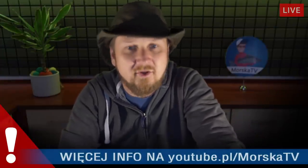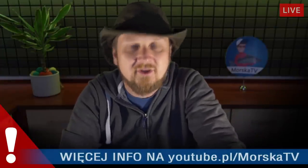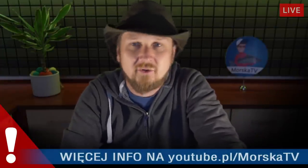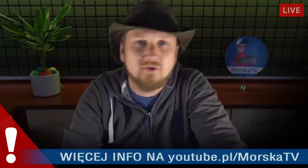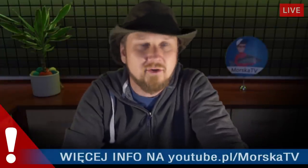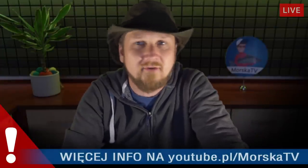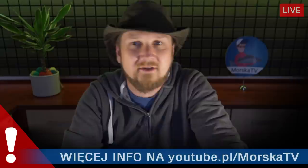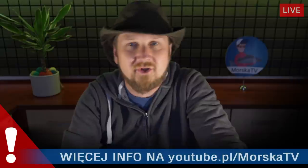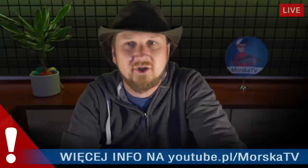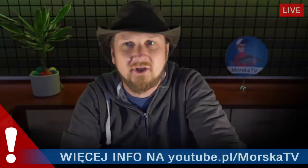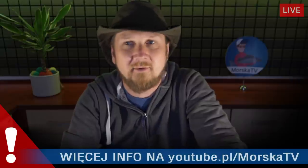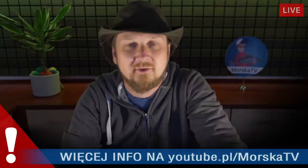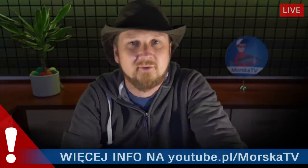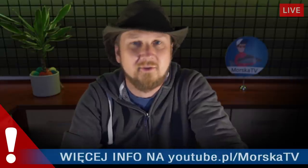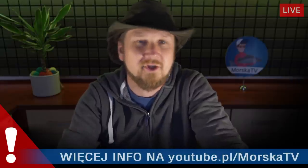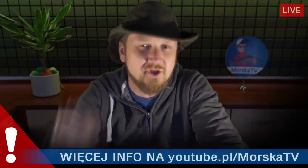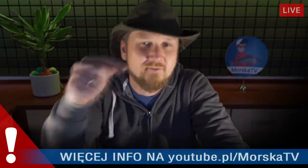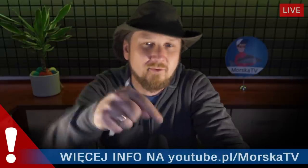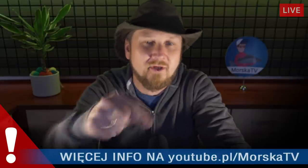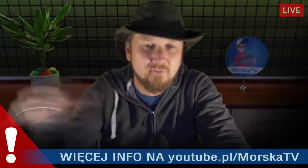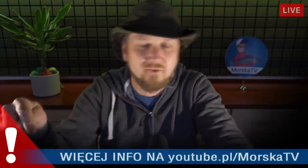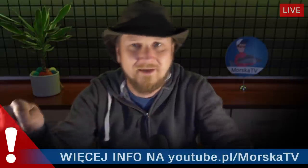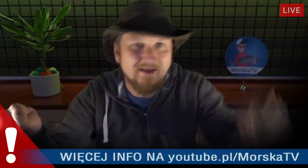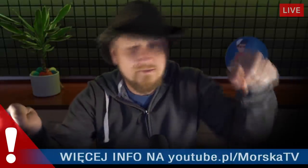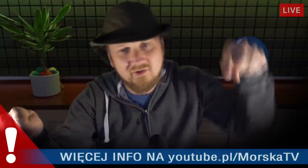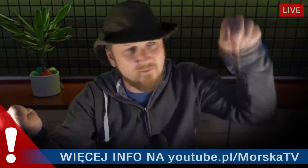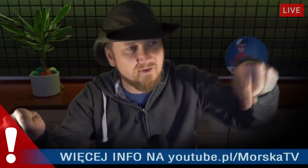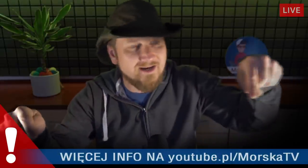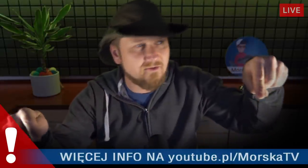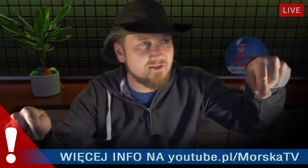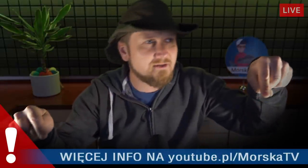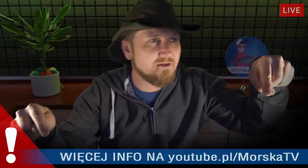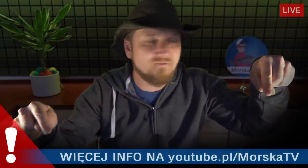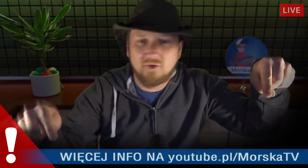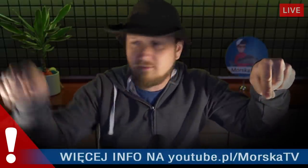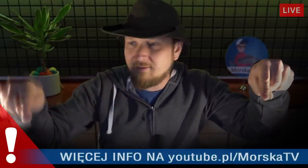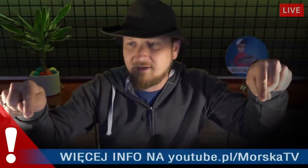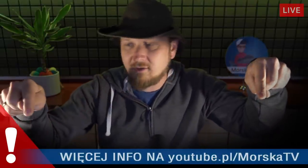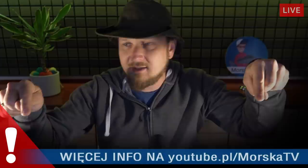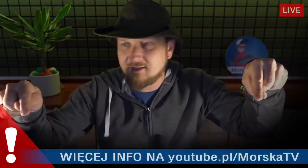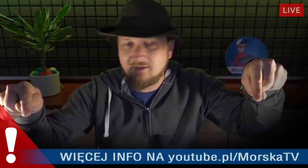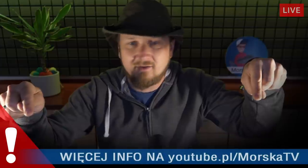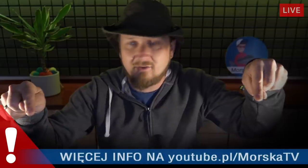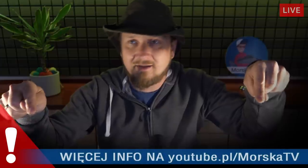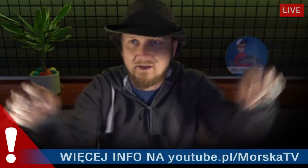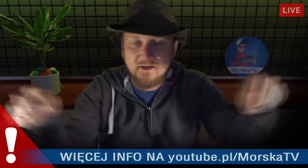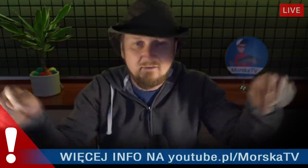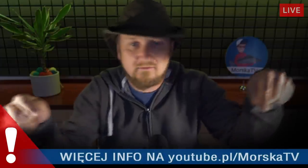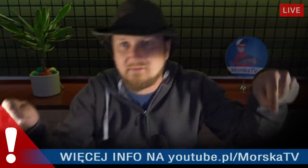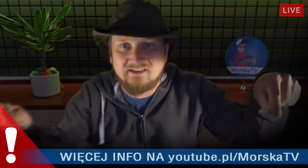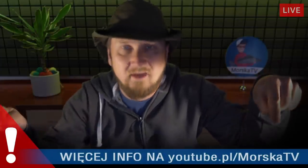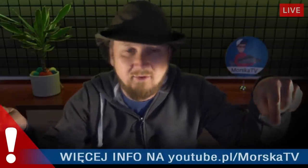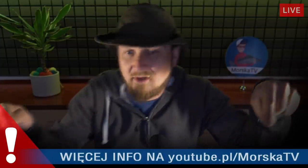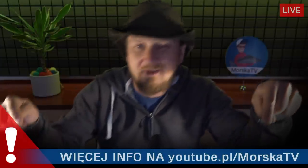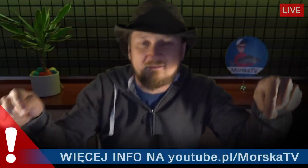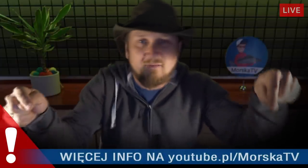z tego wychodzi na to kontrolować czy ty po prostu przemieszczasz się z punktu a do punktu b czy uda to jest twój dom a b to jest ewentualnie